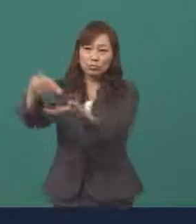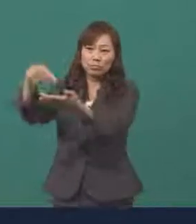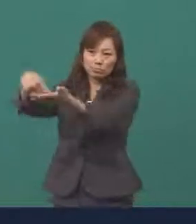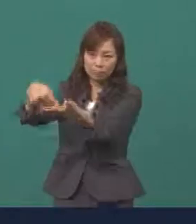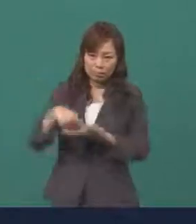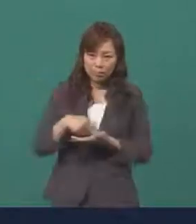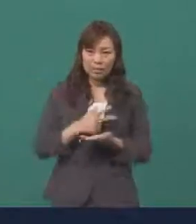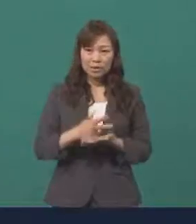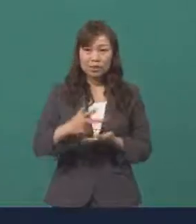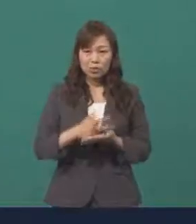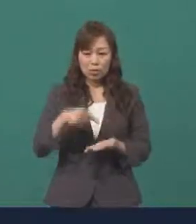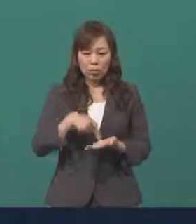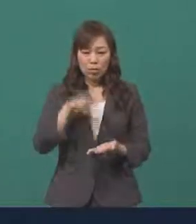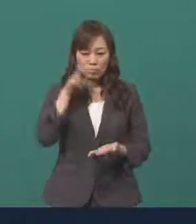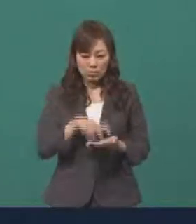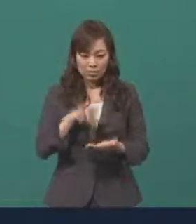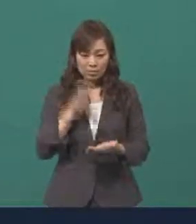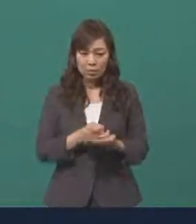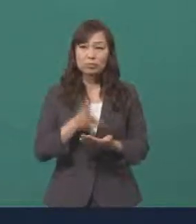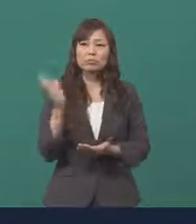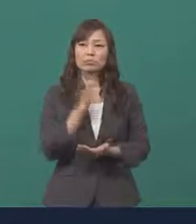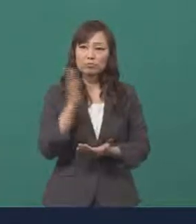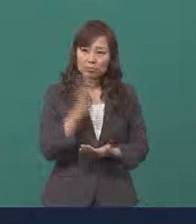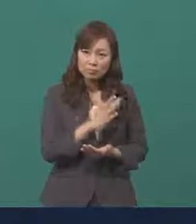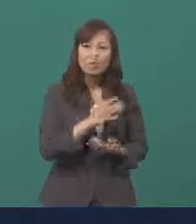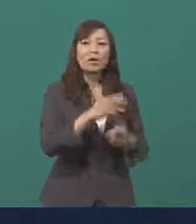資料だけで判断するのではなく、